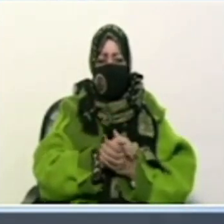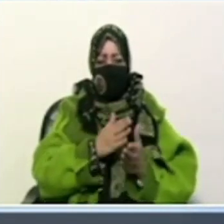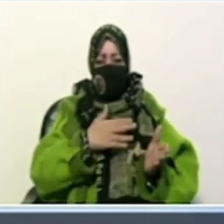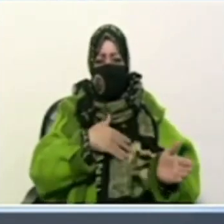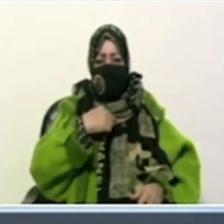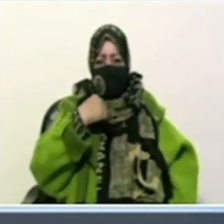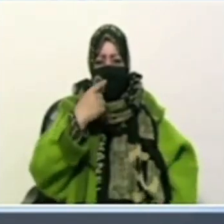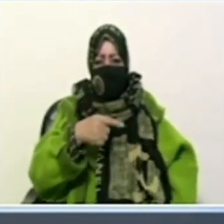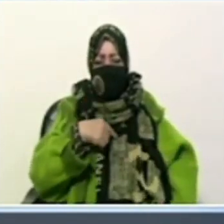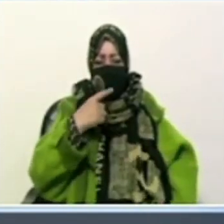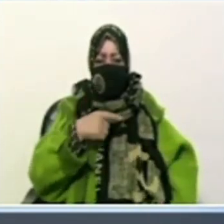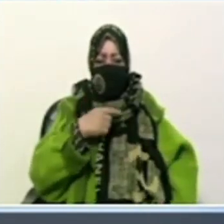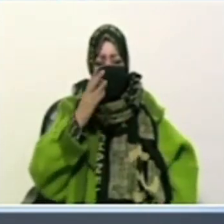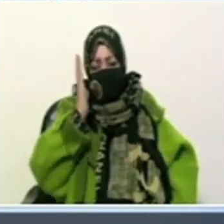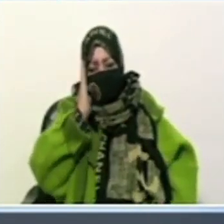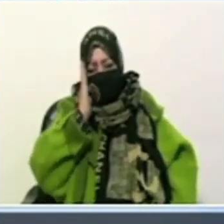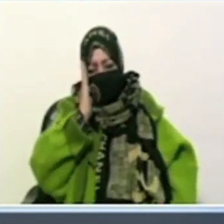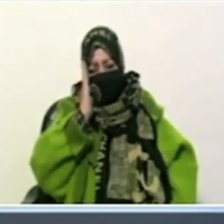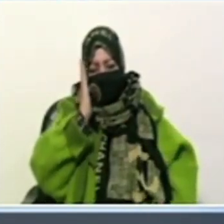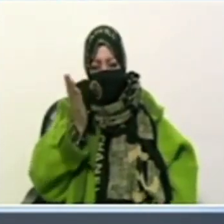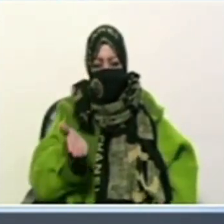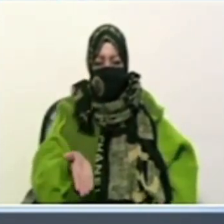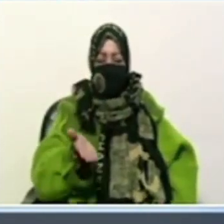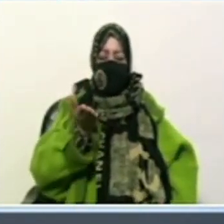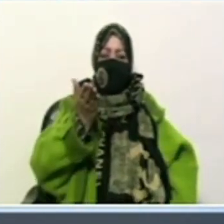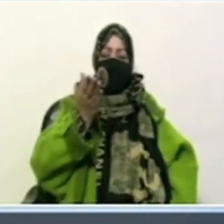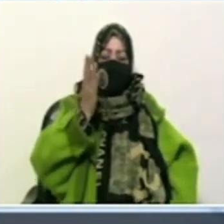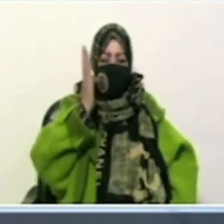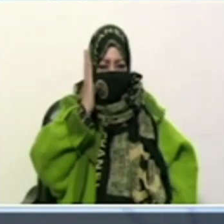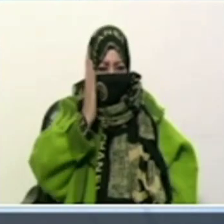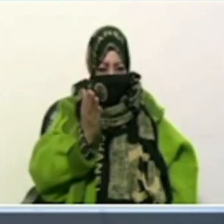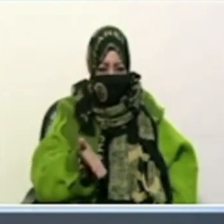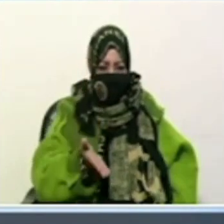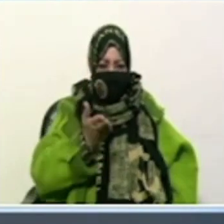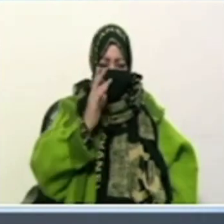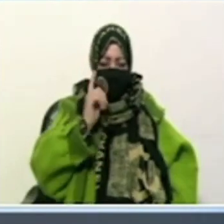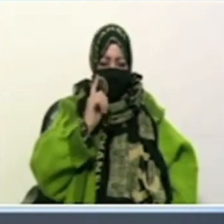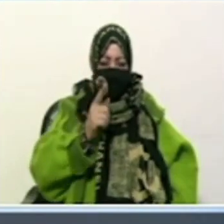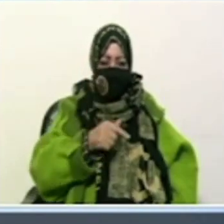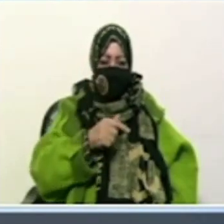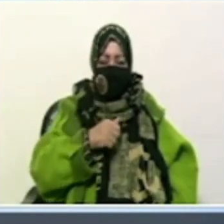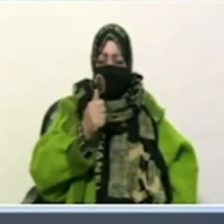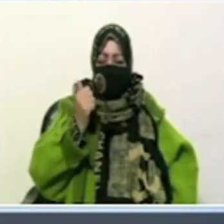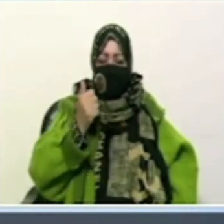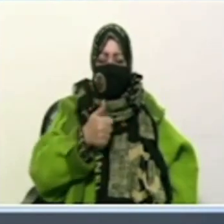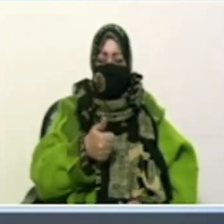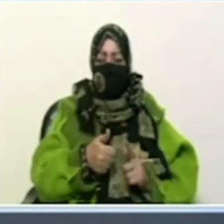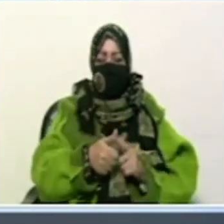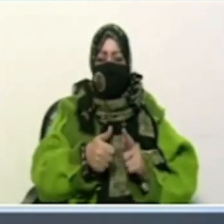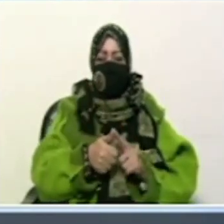أدركت إن شاء الله فضيلة الوقت أو آخر الوقت والله أعلم، ويجزي هذا بإذن الله.